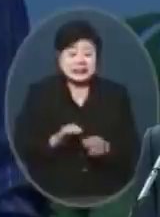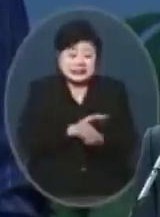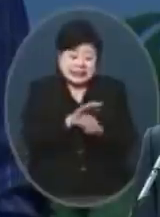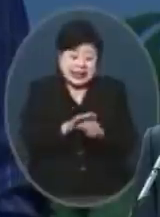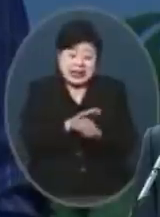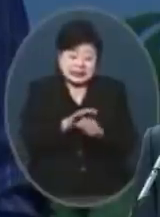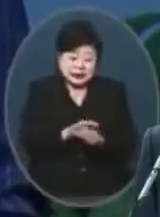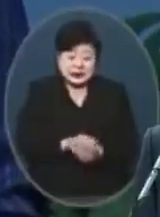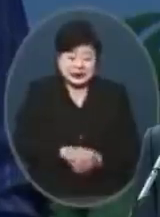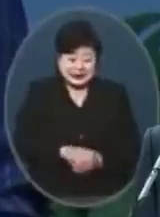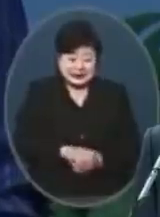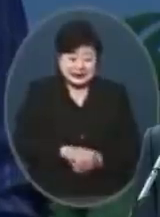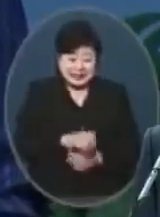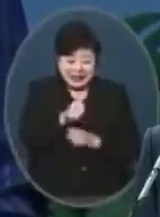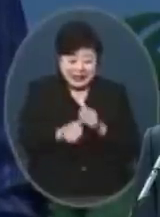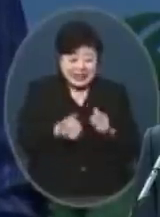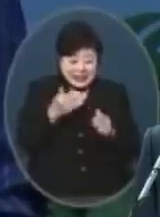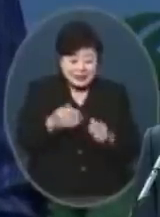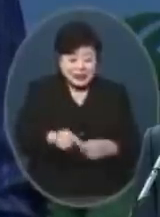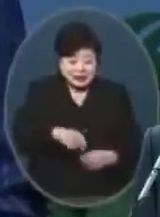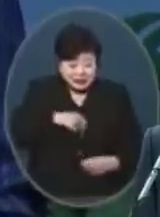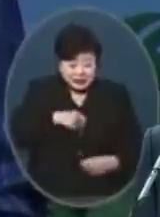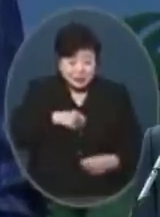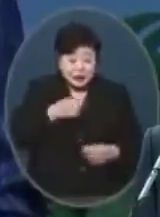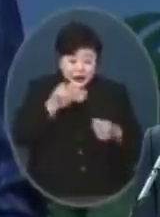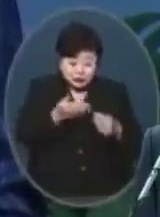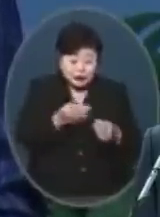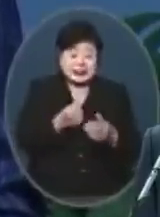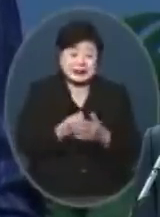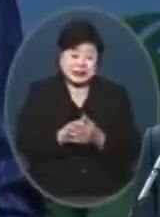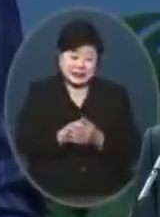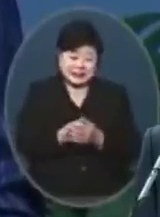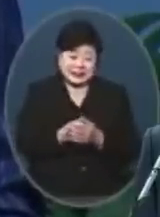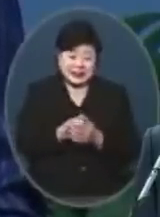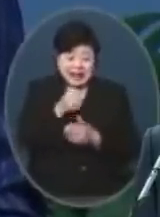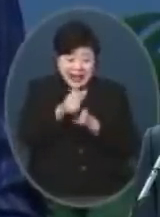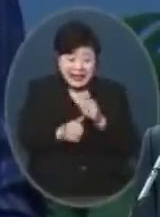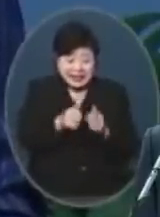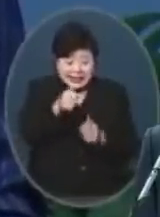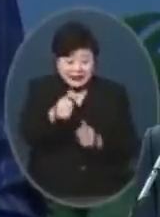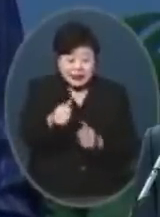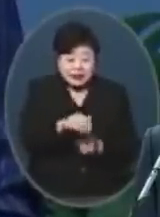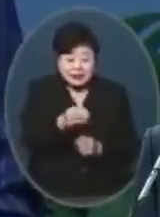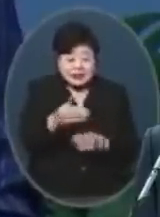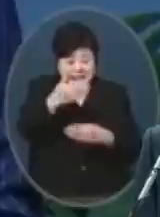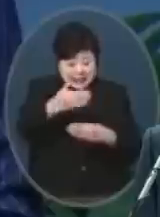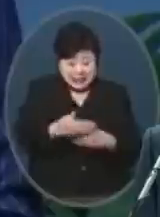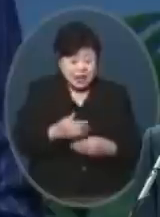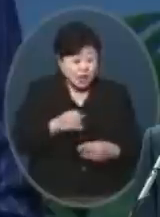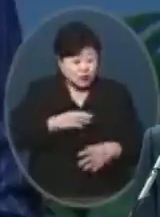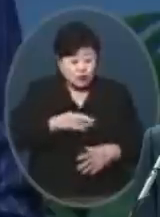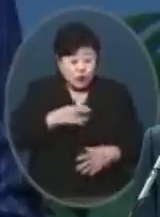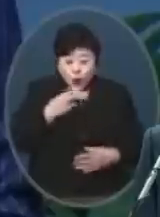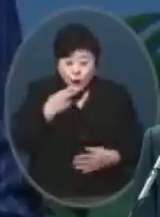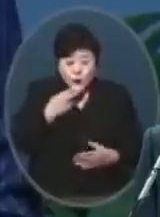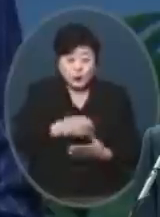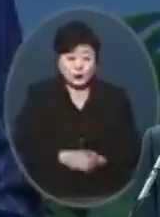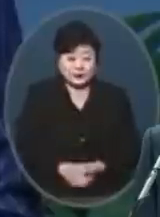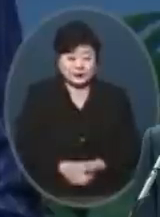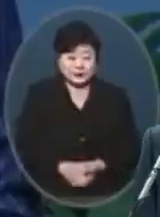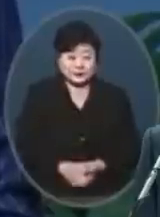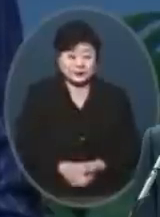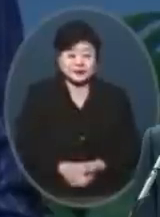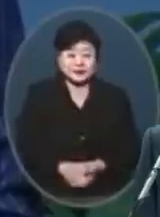사랑으로서 하나님이 의롭다고 해주시기 때문에 하나님과 우리 사이에 두려움이 없습니다.